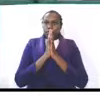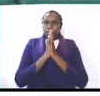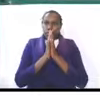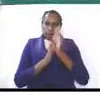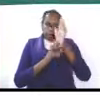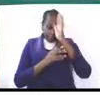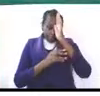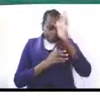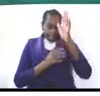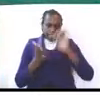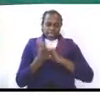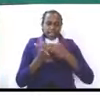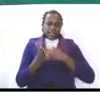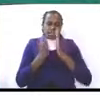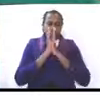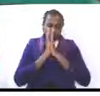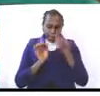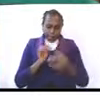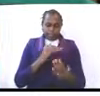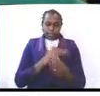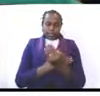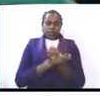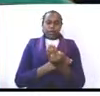Baba, hilo ndilo ombi letu siku ya leo.